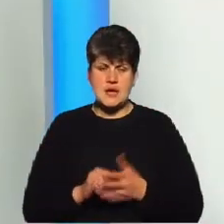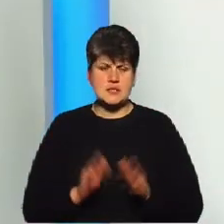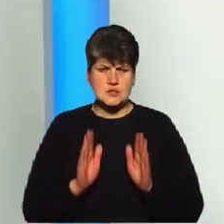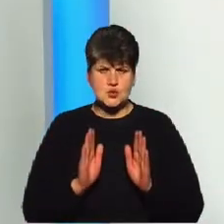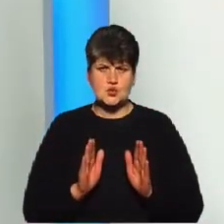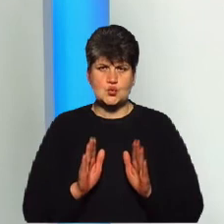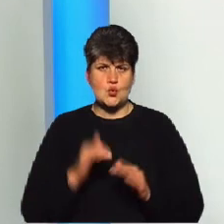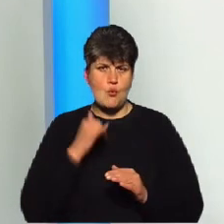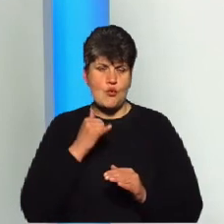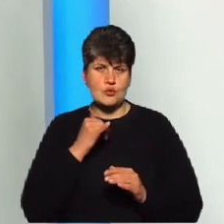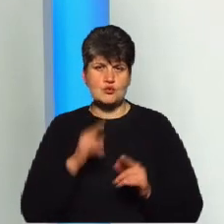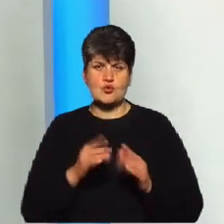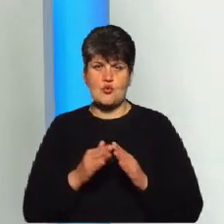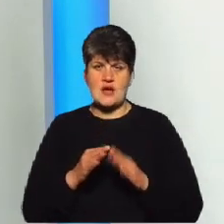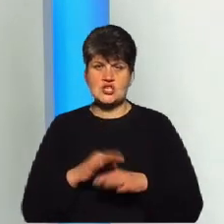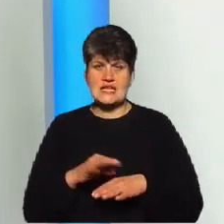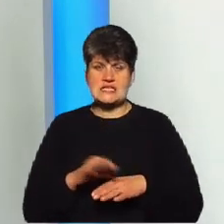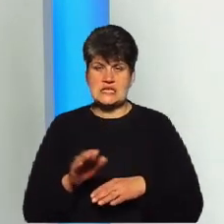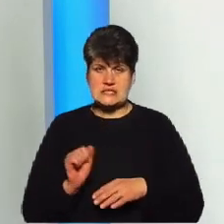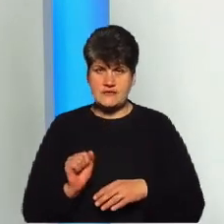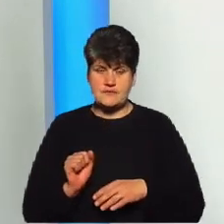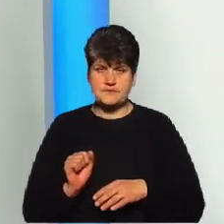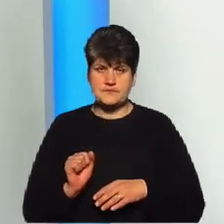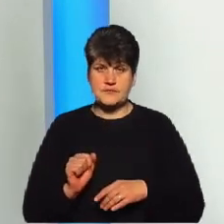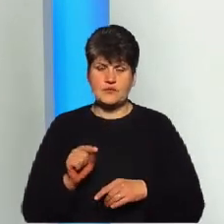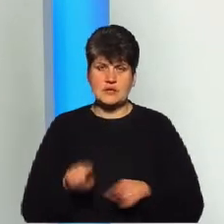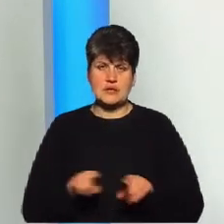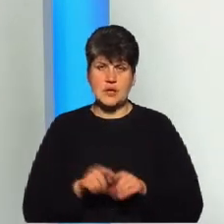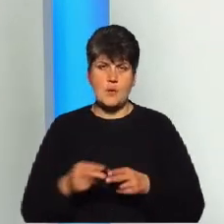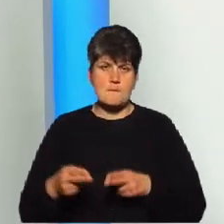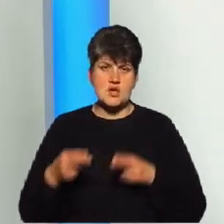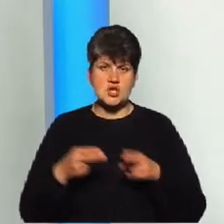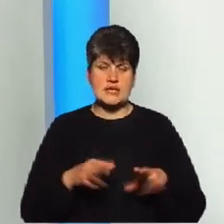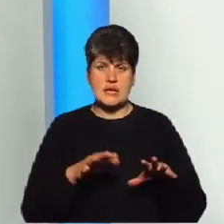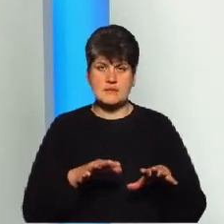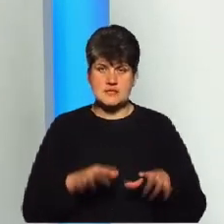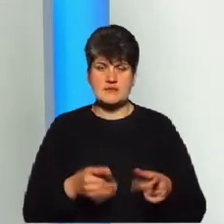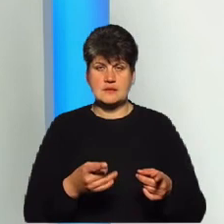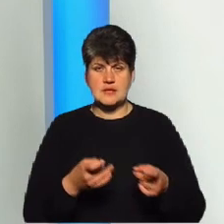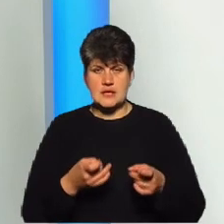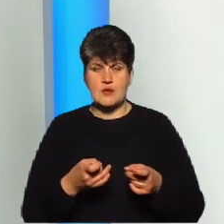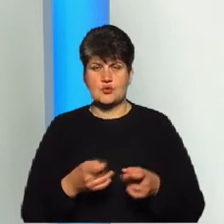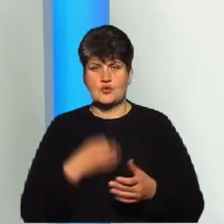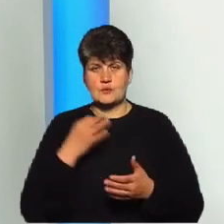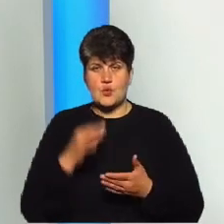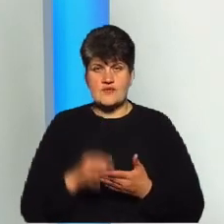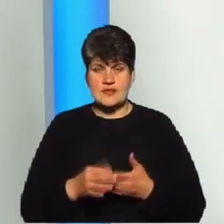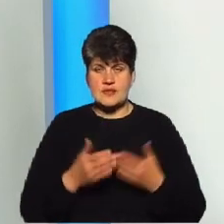повідомленнями щодо домашнього насильства. Вони також приїжджають на місце, вони притягують кривдників до відповідальності,